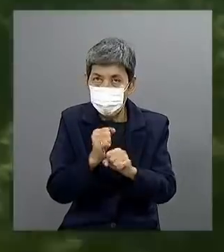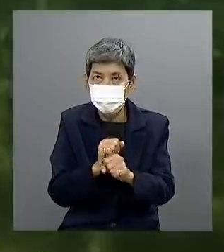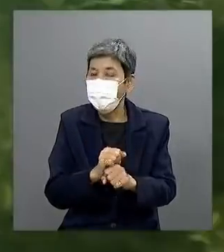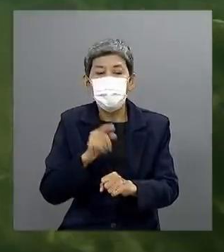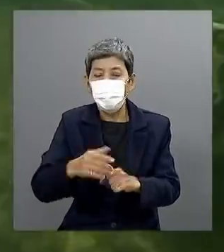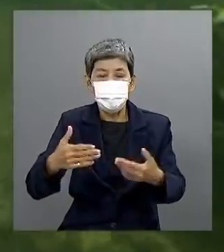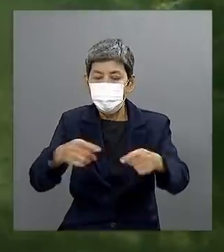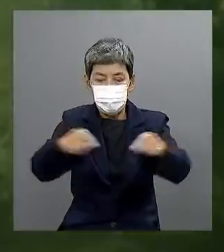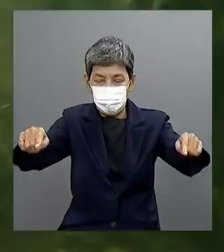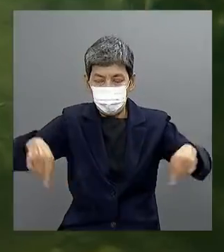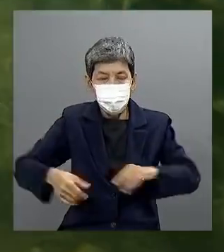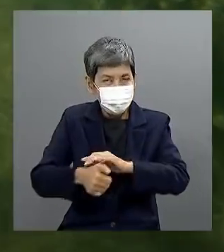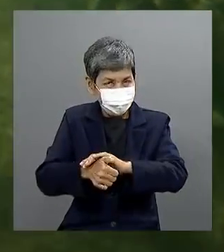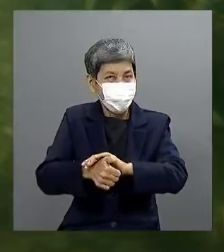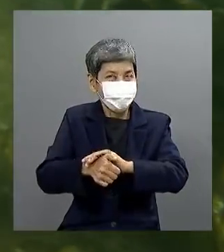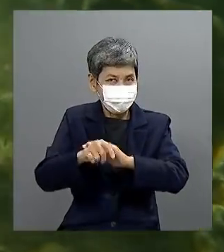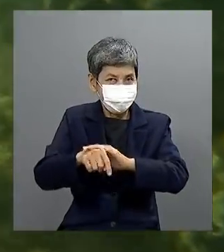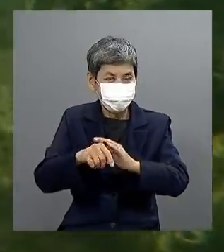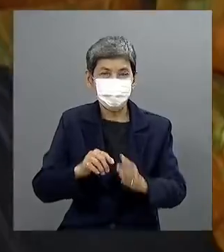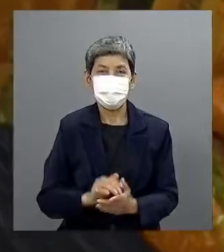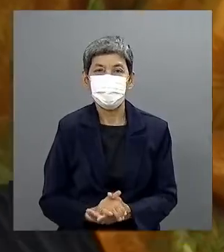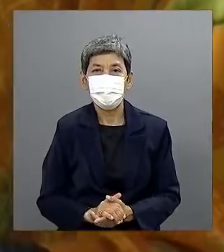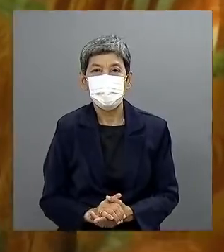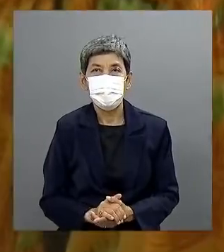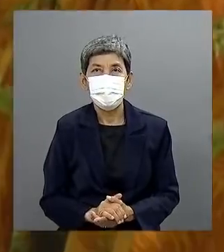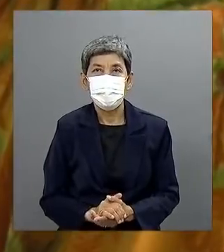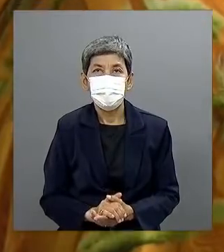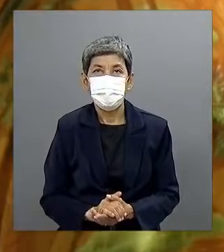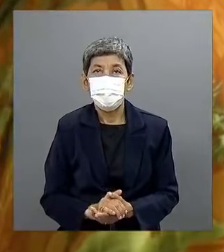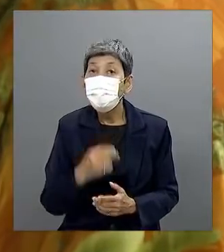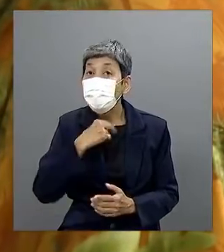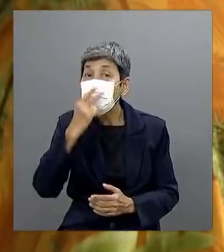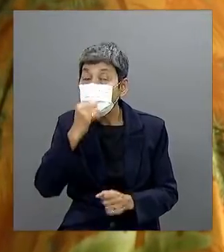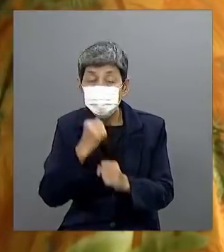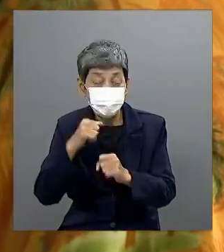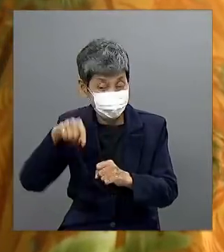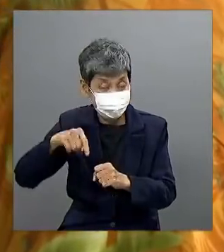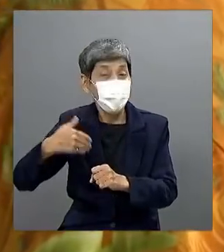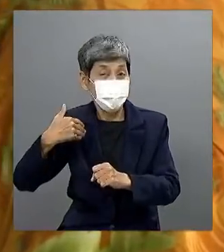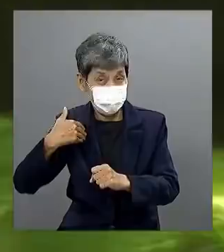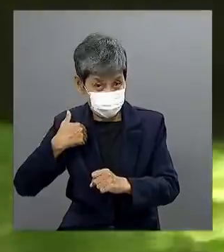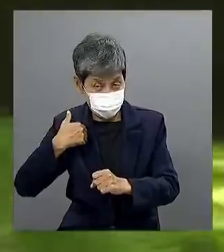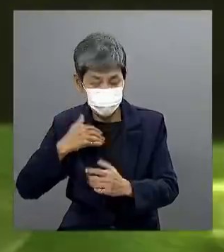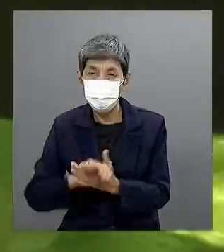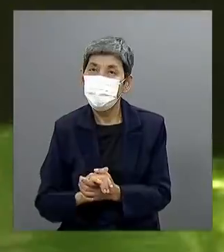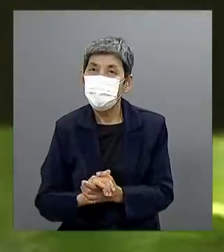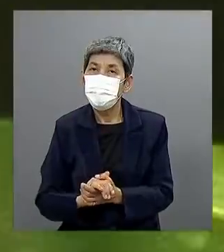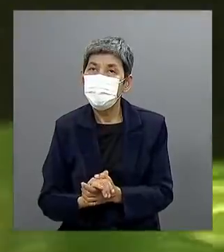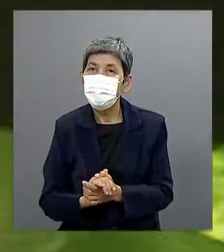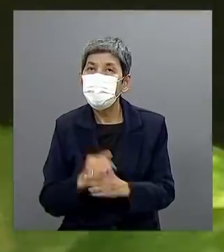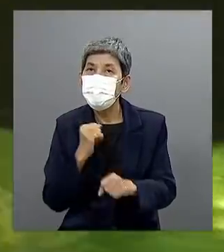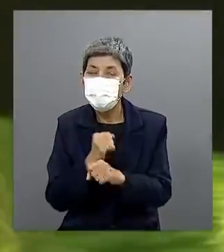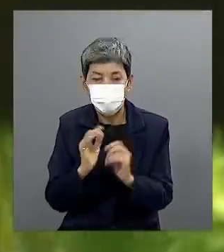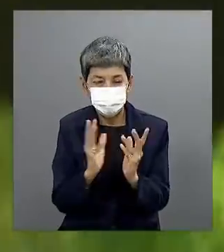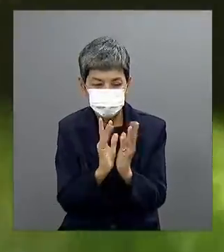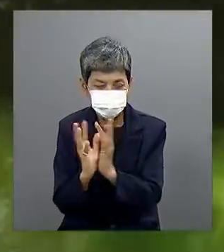องครับอีกหนึ่งหัวใจหลักของพิพิธภัณฑ์แห่งนี้นั่นก็คือสถานที่เพาะพันธุ์ปะการังแบบอ